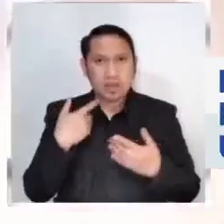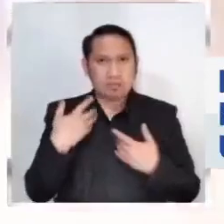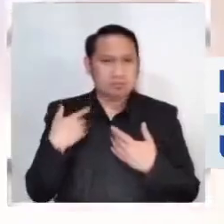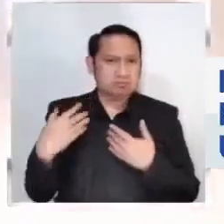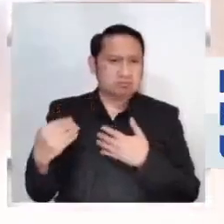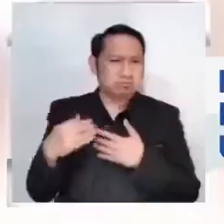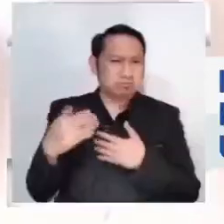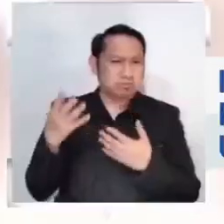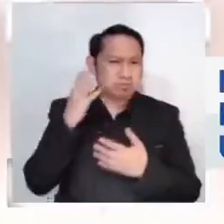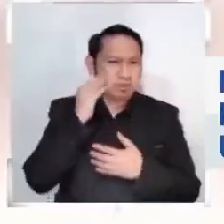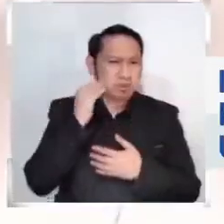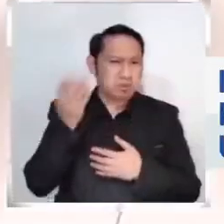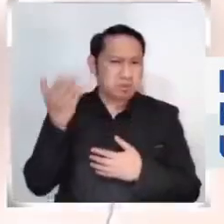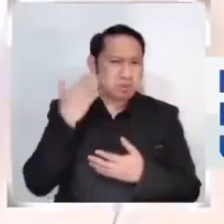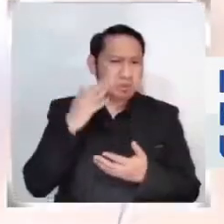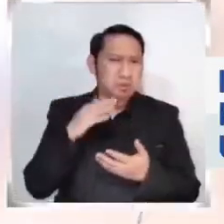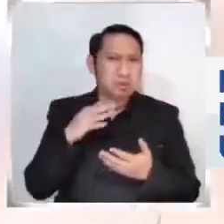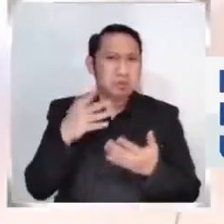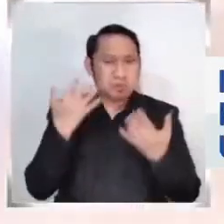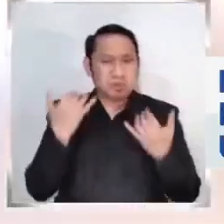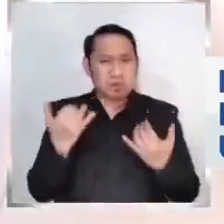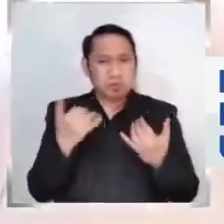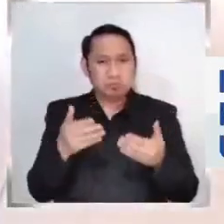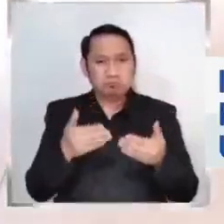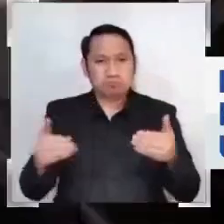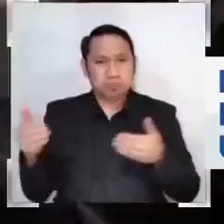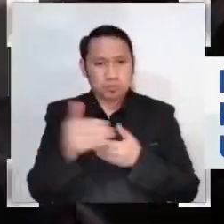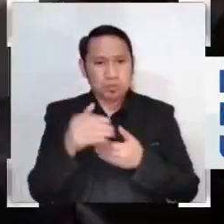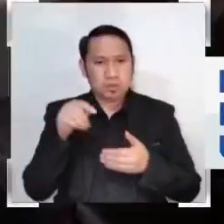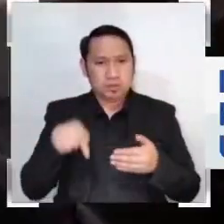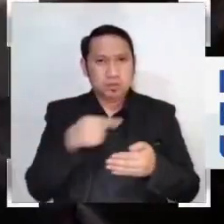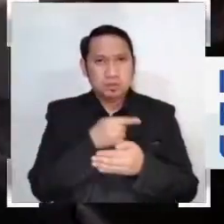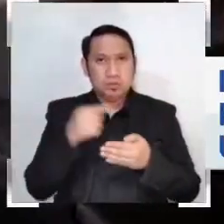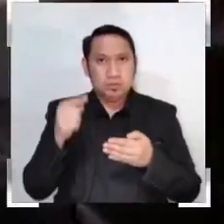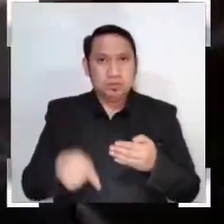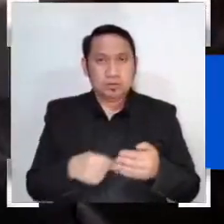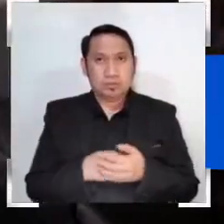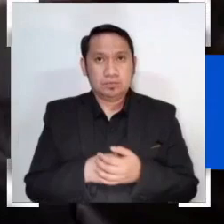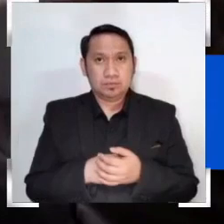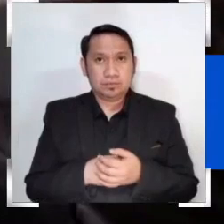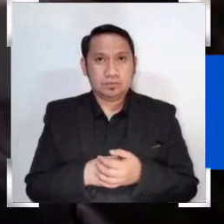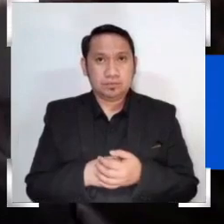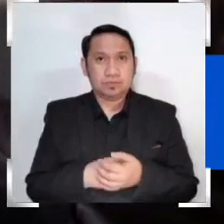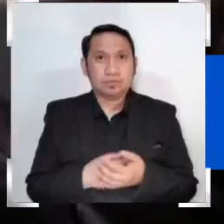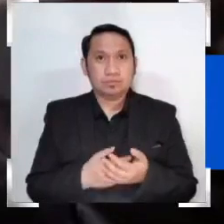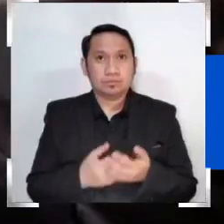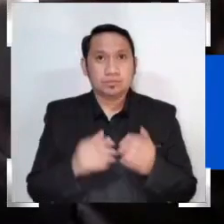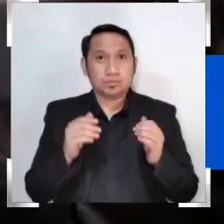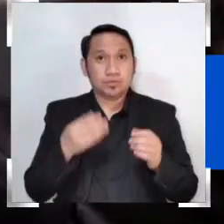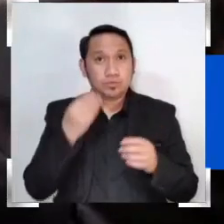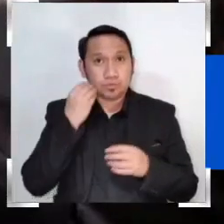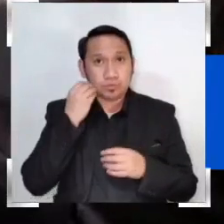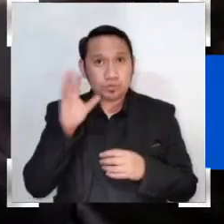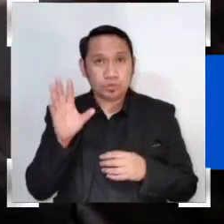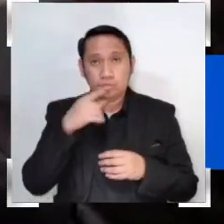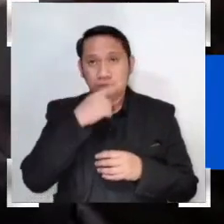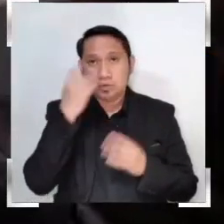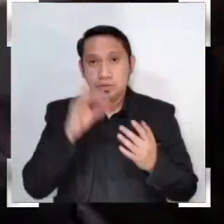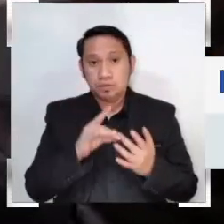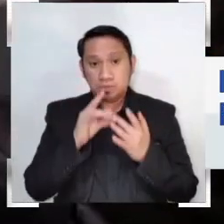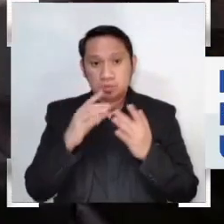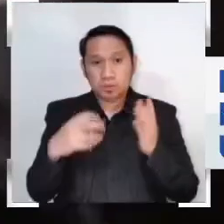Kaya inunahan na rin nila siksikan ng mga pasahero sa weekend. Para po hindi po dumagsa, para pag-uwi, kasi especially po yung ticket